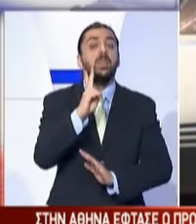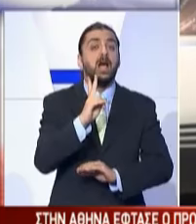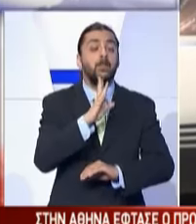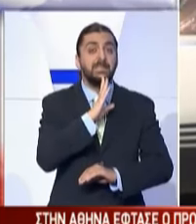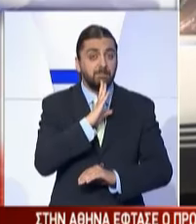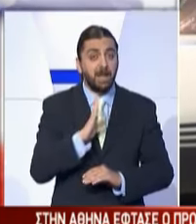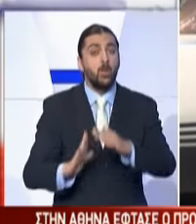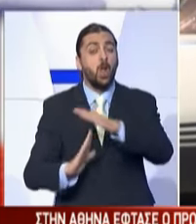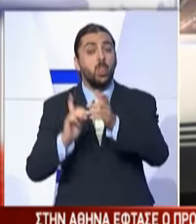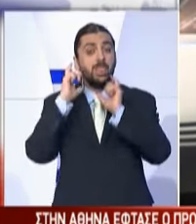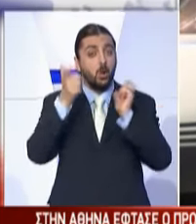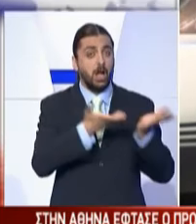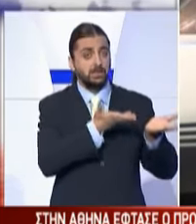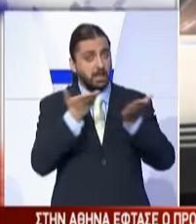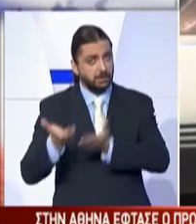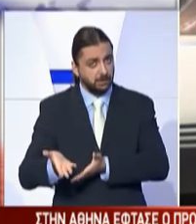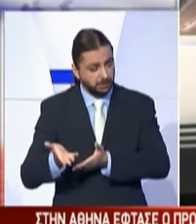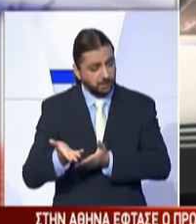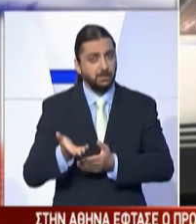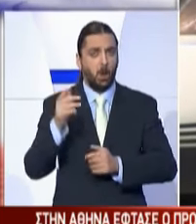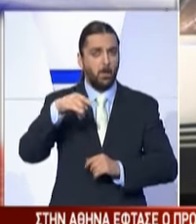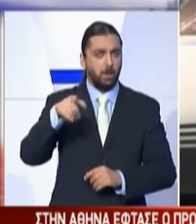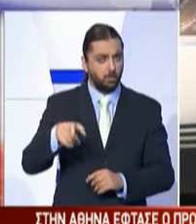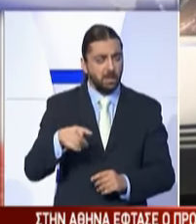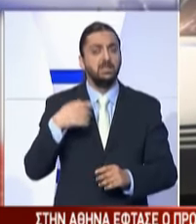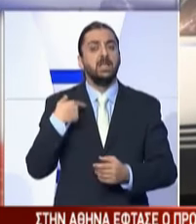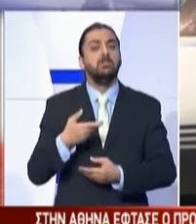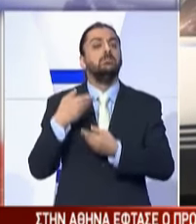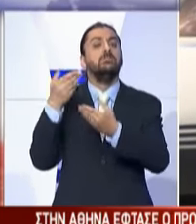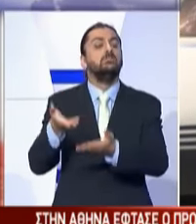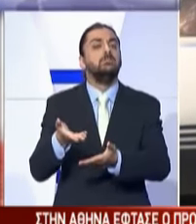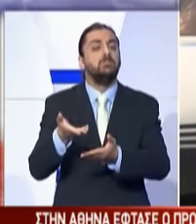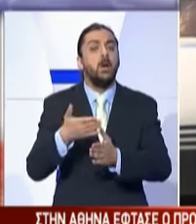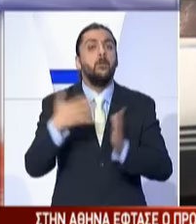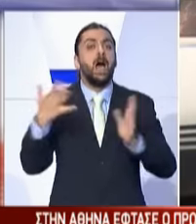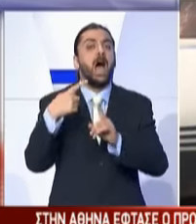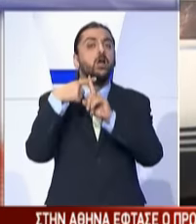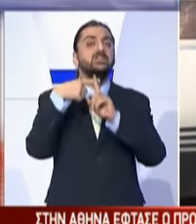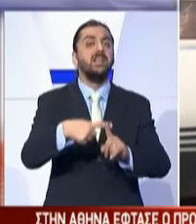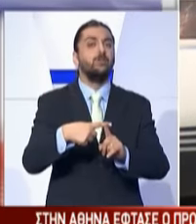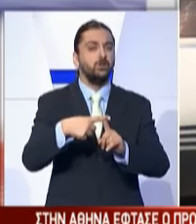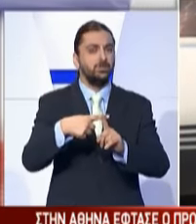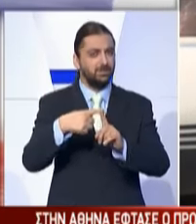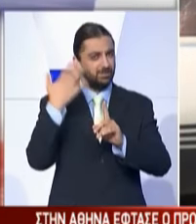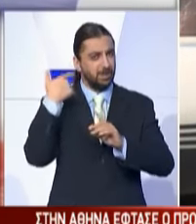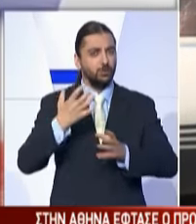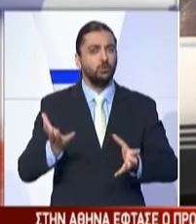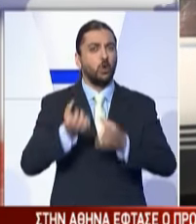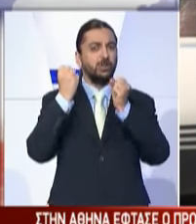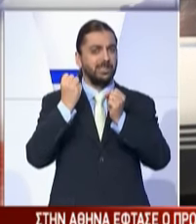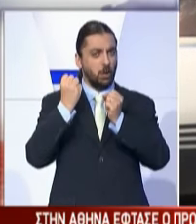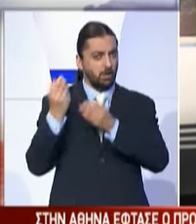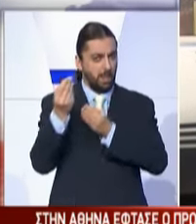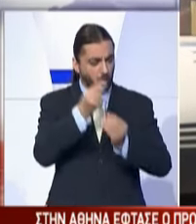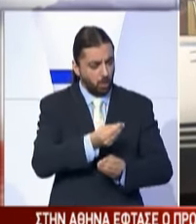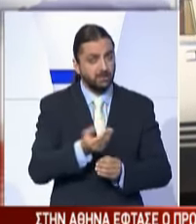Προεδρικό Μέγαρο από τον Πρόεδρο της Δημοκρατίας κ. Κάρολο Παπούλια και θα το απονομηθεί ο Μεγαλόσταυρος του Τάγματος του Σωτήρος. Και στις 3 το μεσημέρι